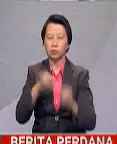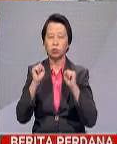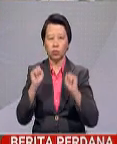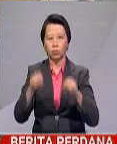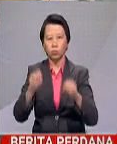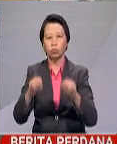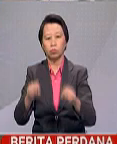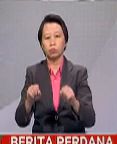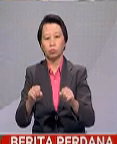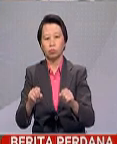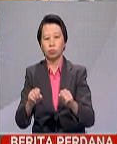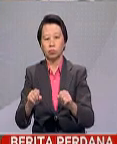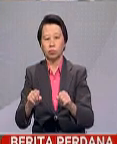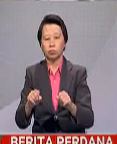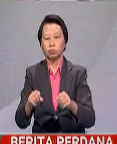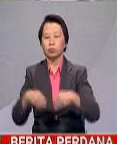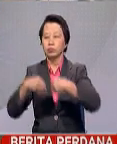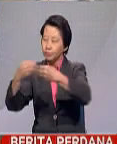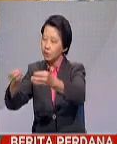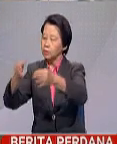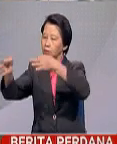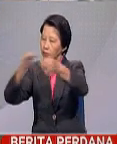boleh